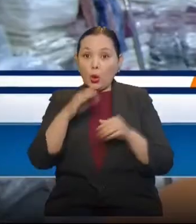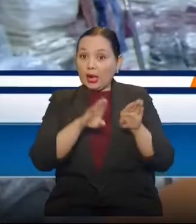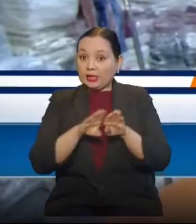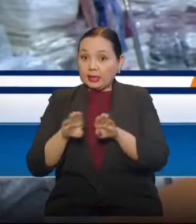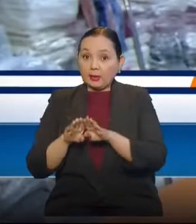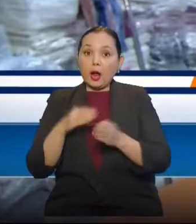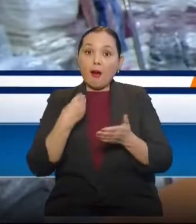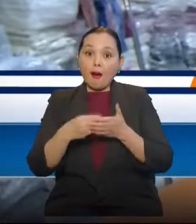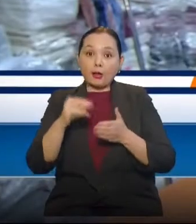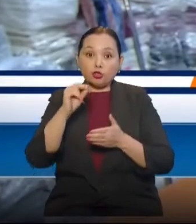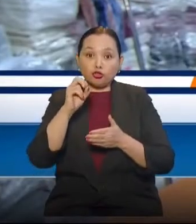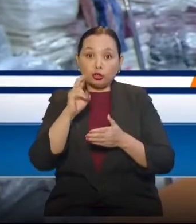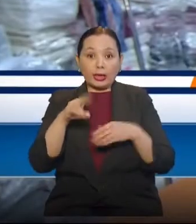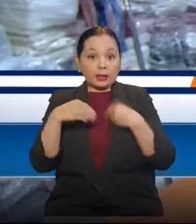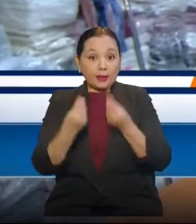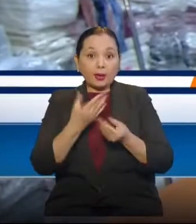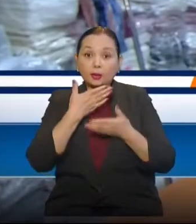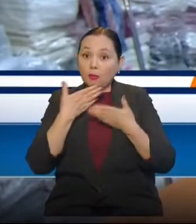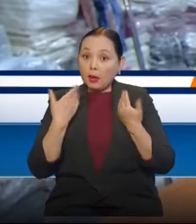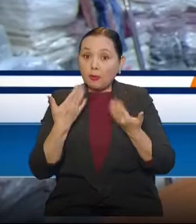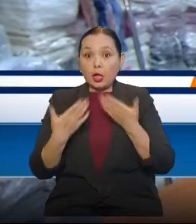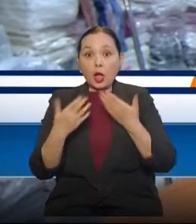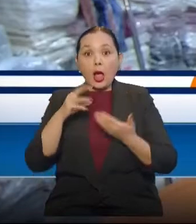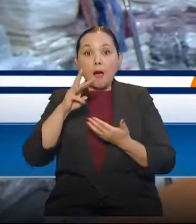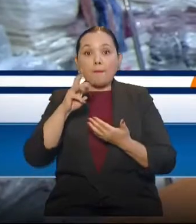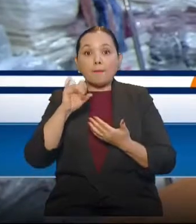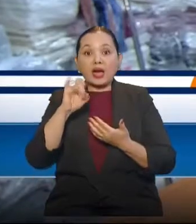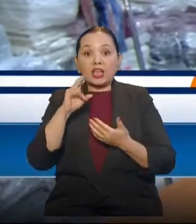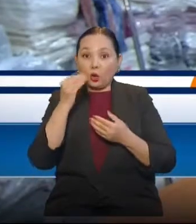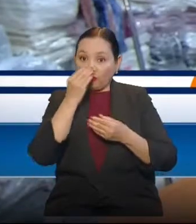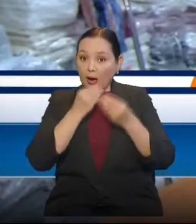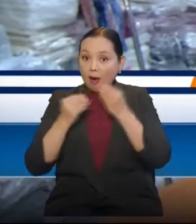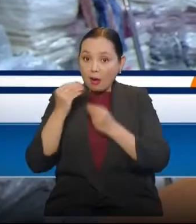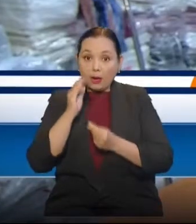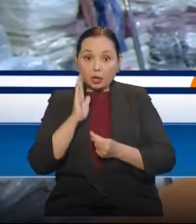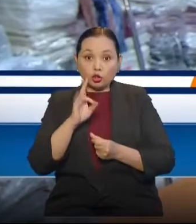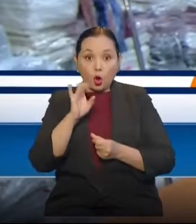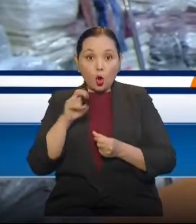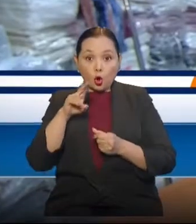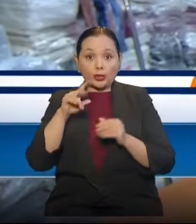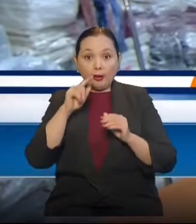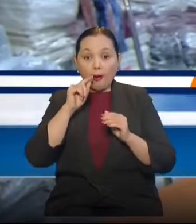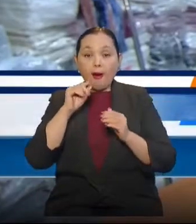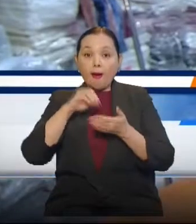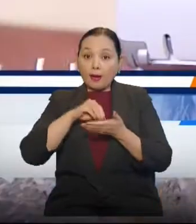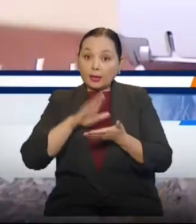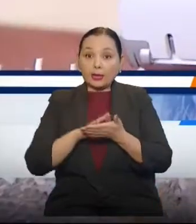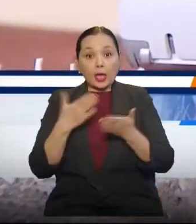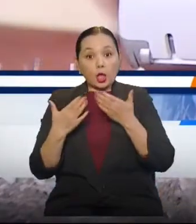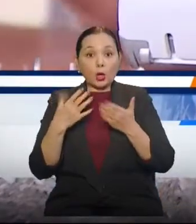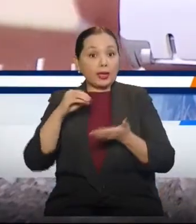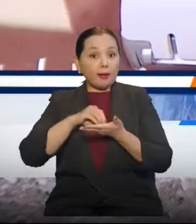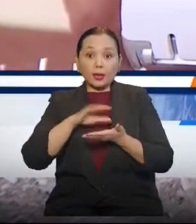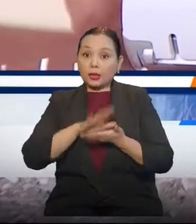tenglashtirilgan xarid cheklarini taqdim qilmasa yoki markirovka kodlarini qalbaki kodlarini kiritgan yoki umuman kiritmagan taqdirda